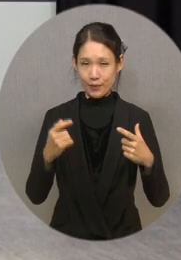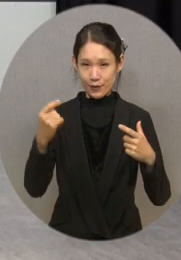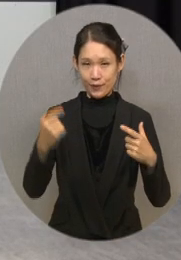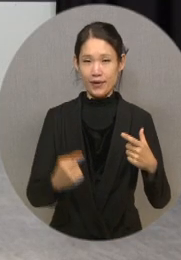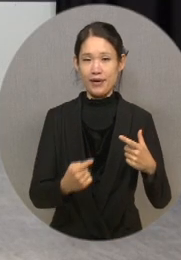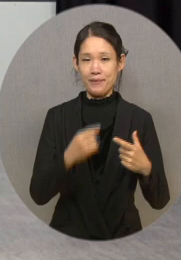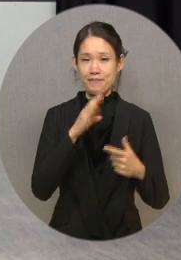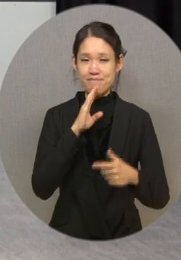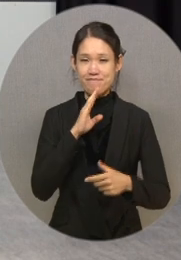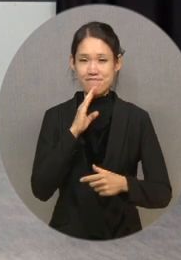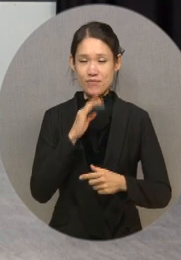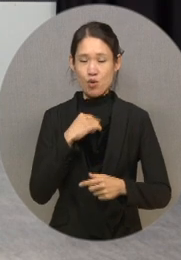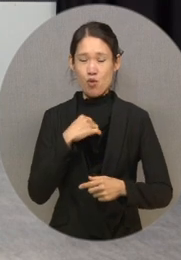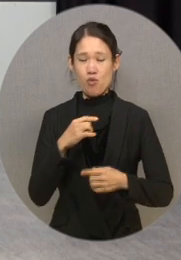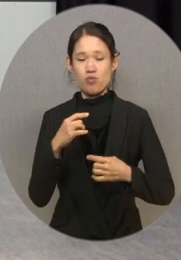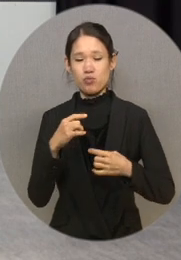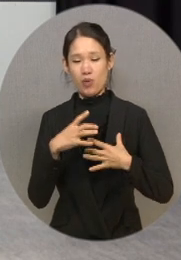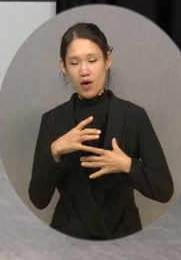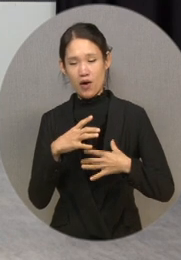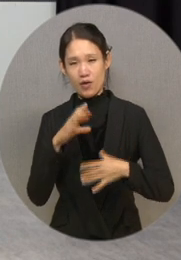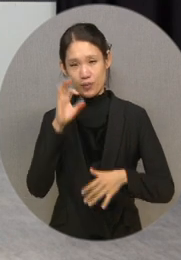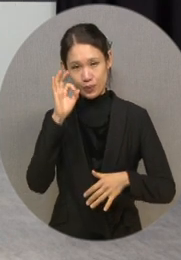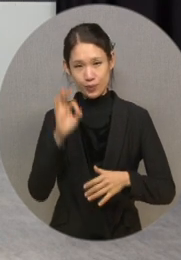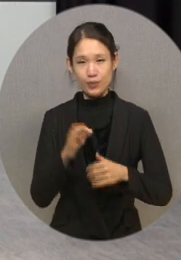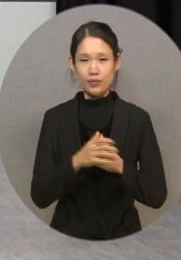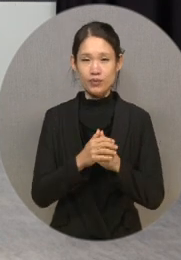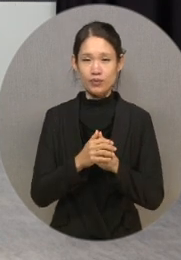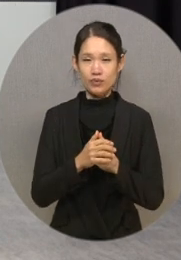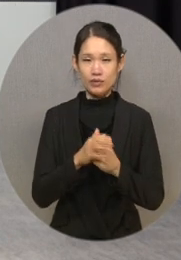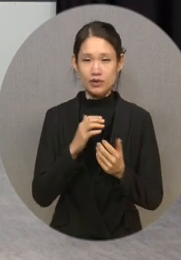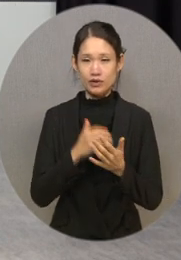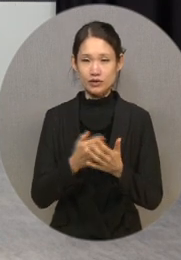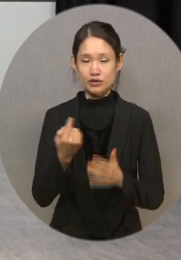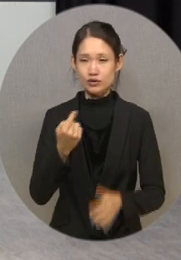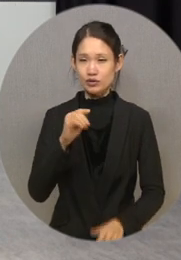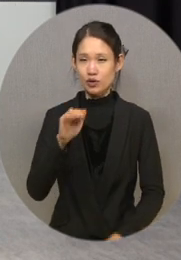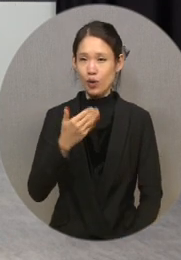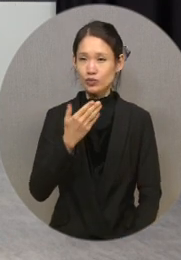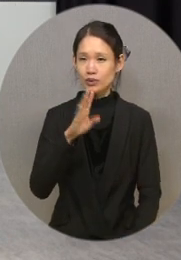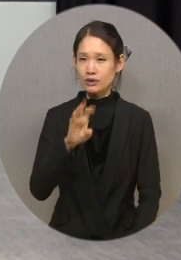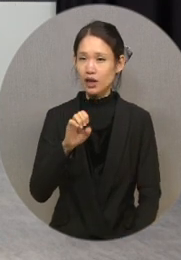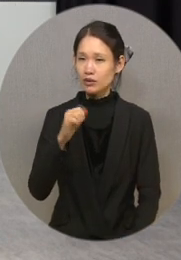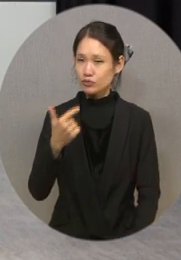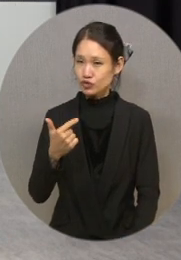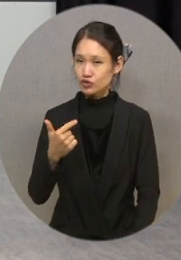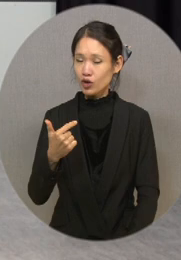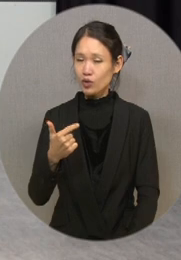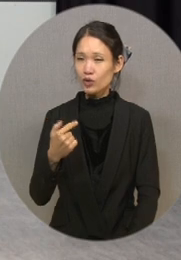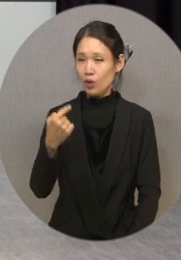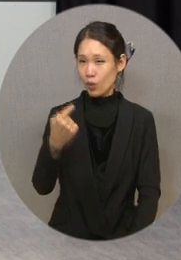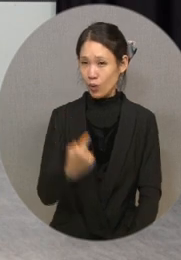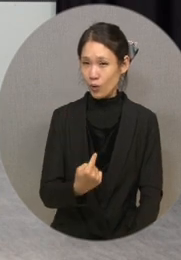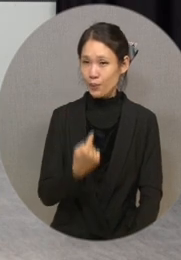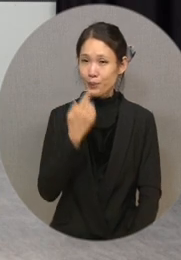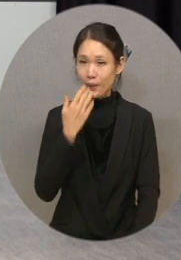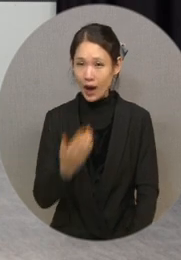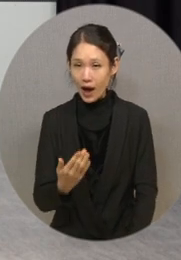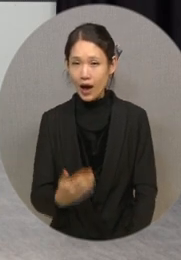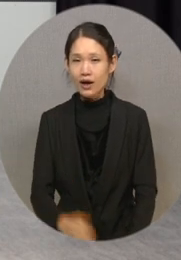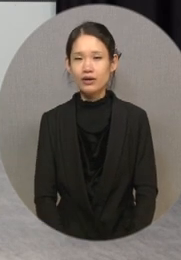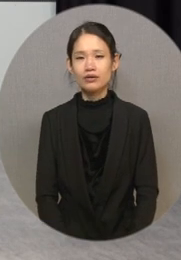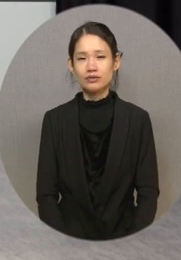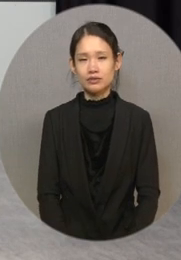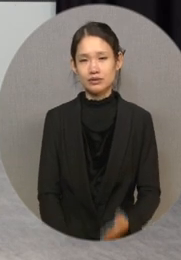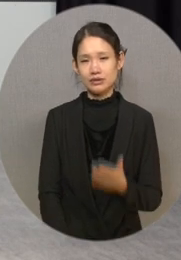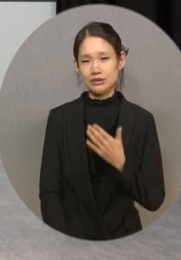그러시네요. 예. 깜짝 놀랐어요, 저도. 예. 그러면 46년도에 월남할 수가 있었나요? 예. 제가